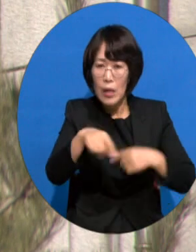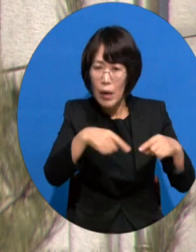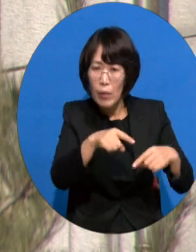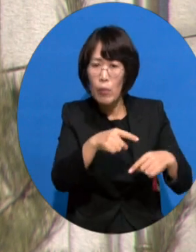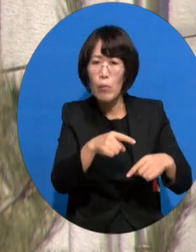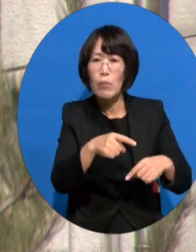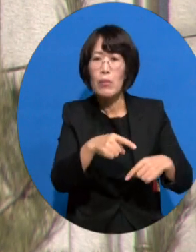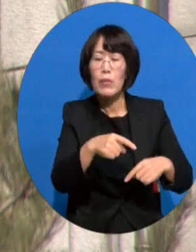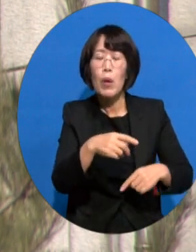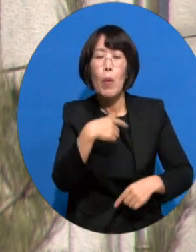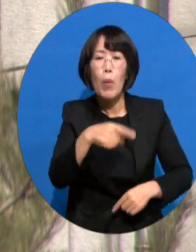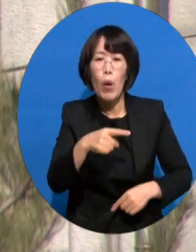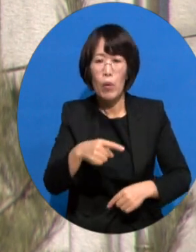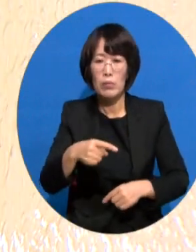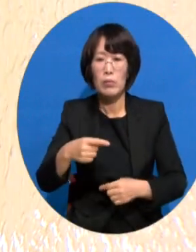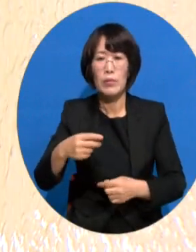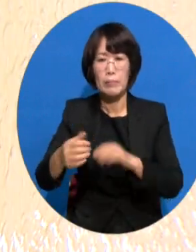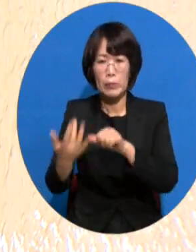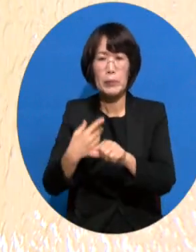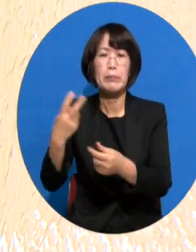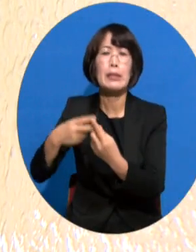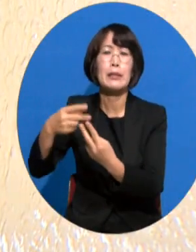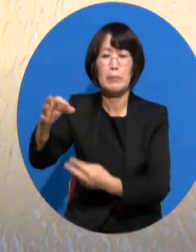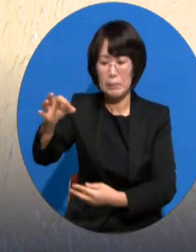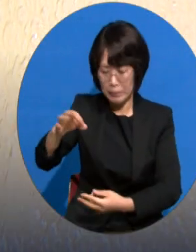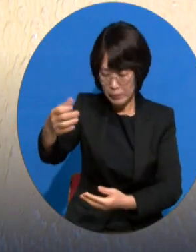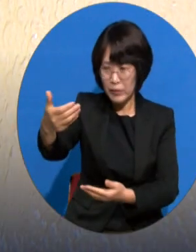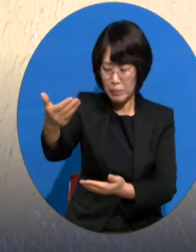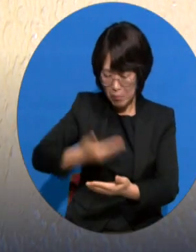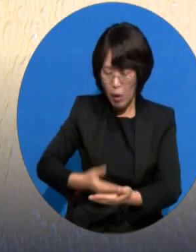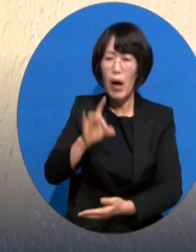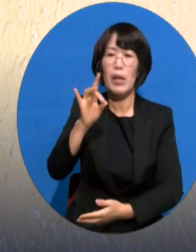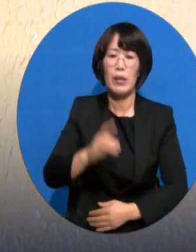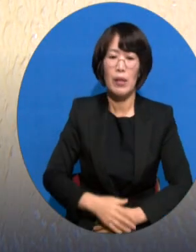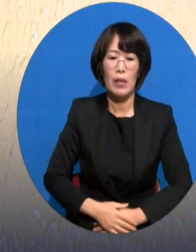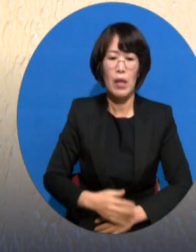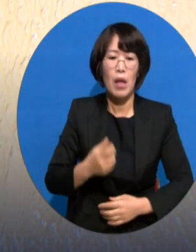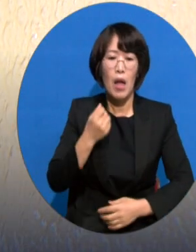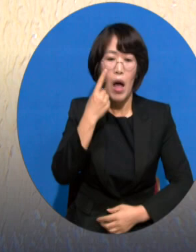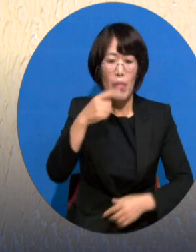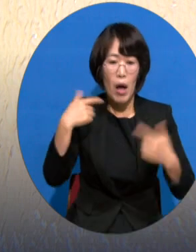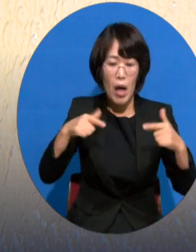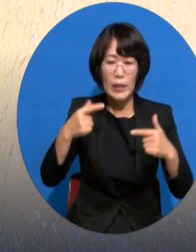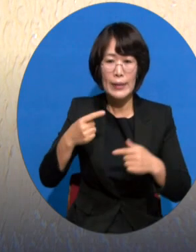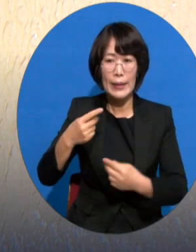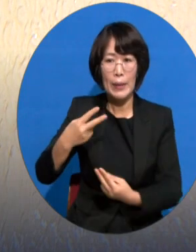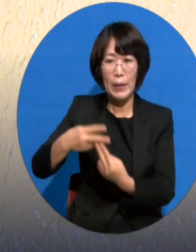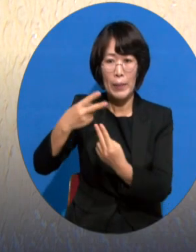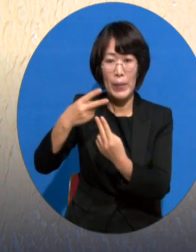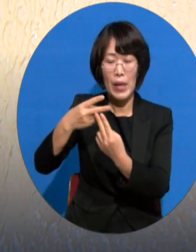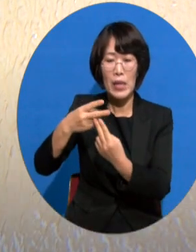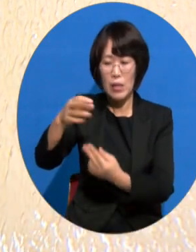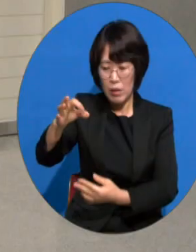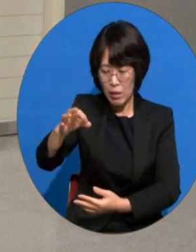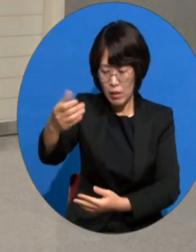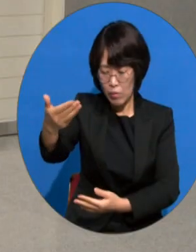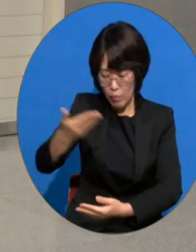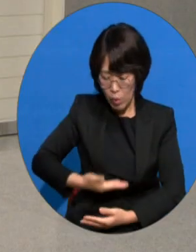실적을 보고받는 수준입니다. 우리가 매월 화장 실적 있지 않습니까? 그것을 매월 받고